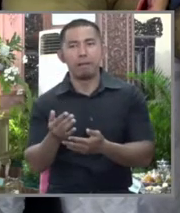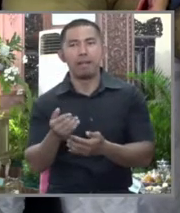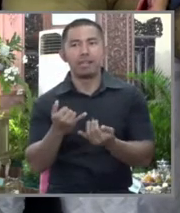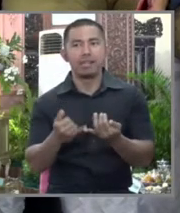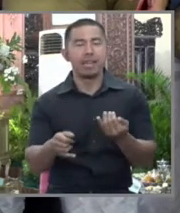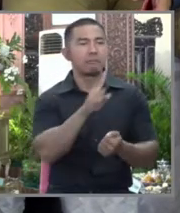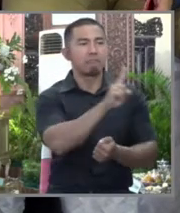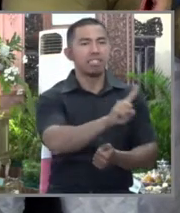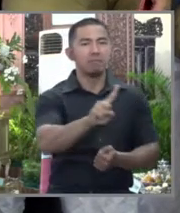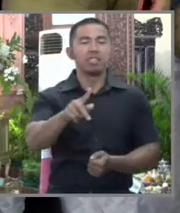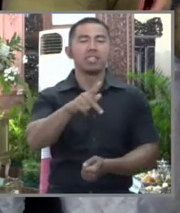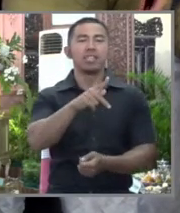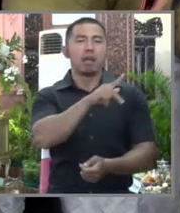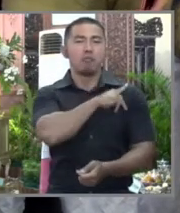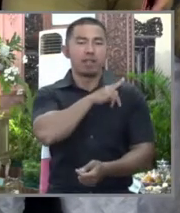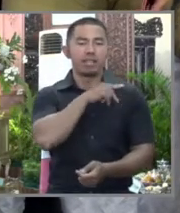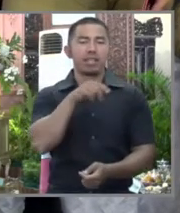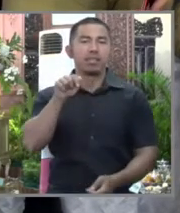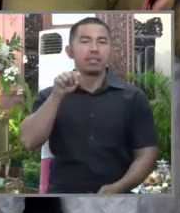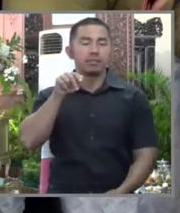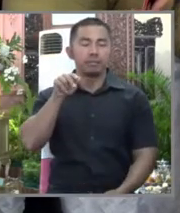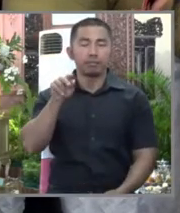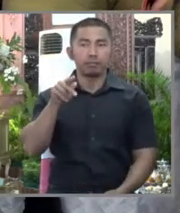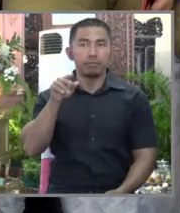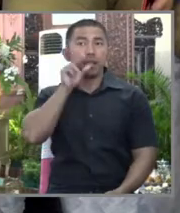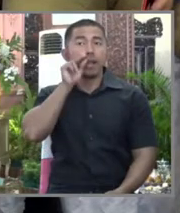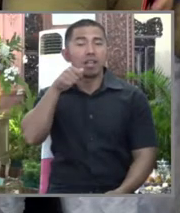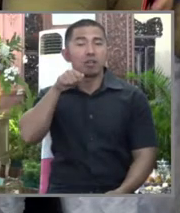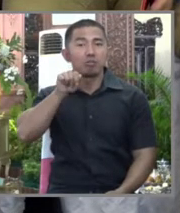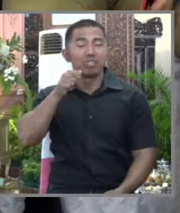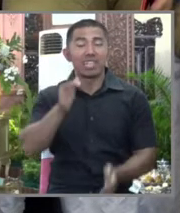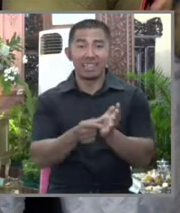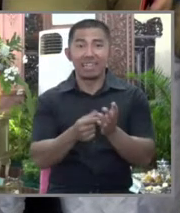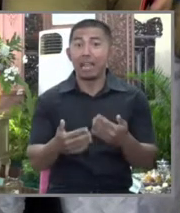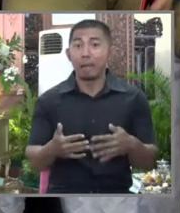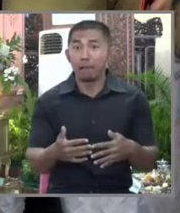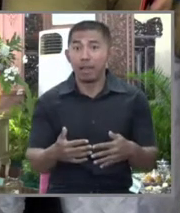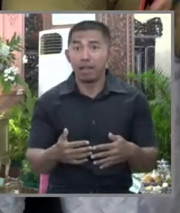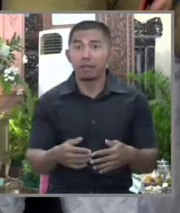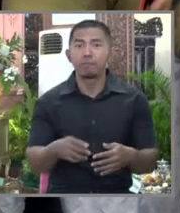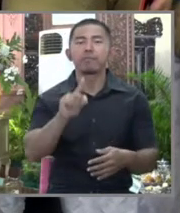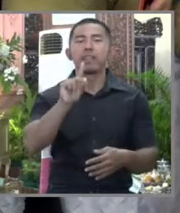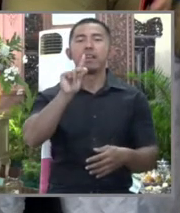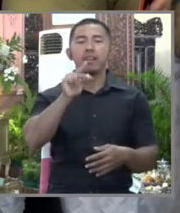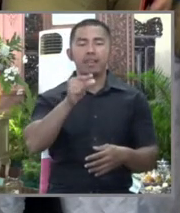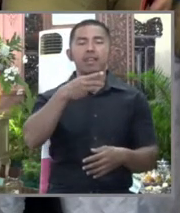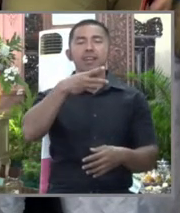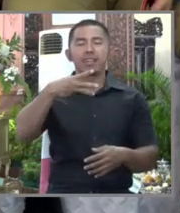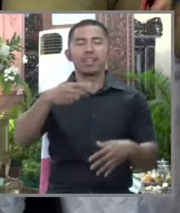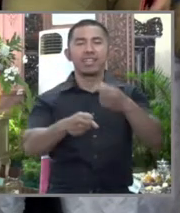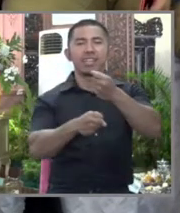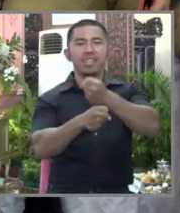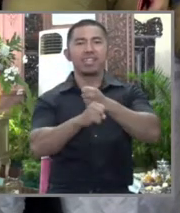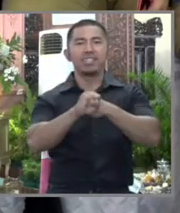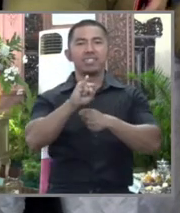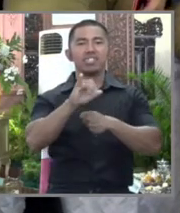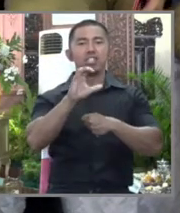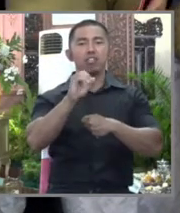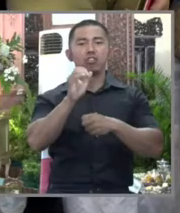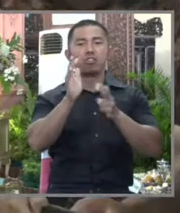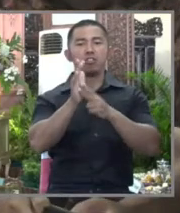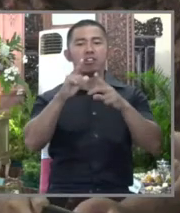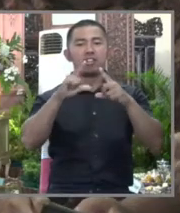masing-masing kabupaten. Kata kuncinya adalah yang tadi disampaikan oleh Pak Gubernur, regionalisasi. Jadi